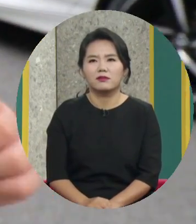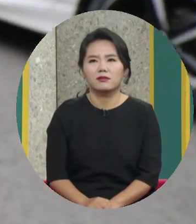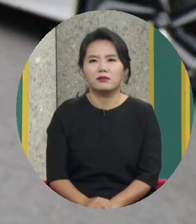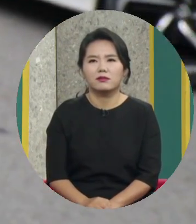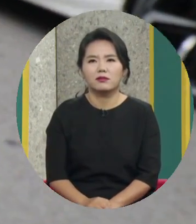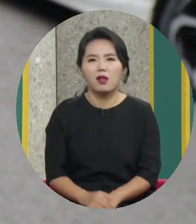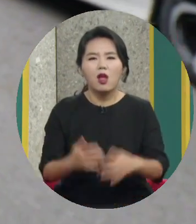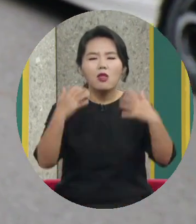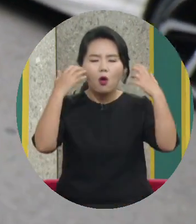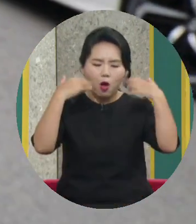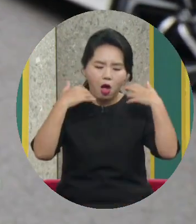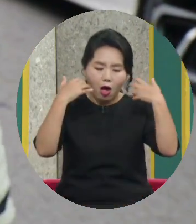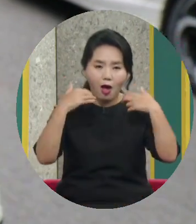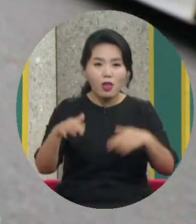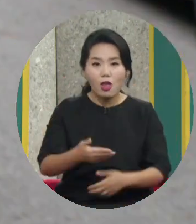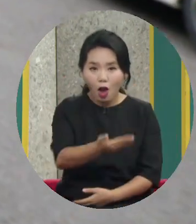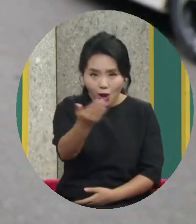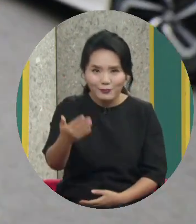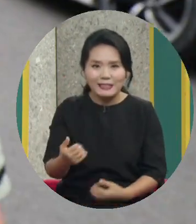힘내세요.